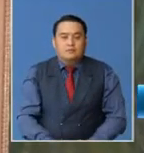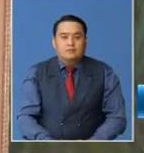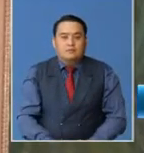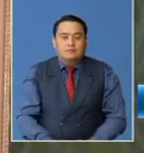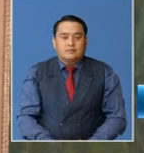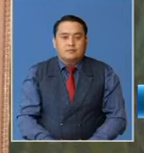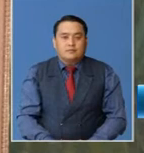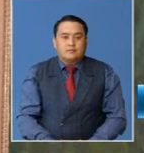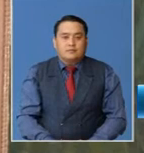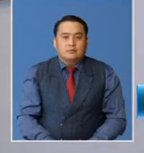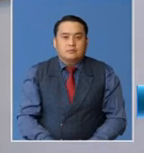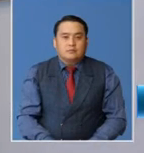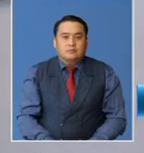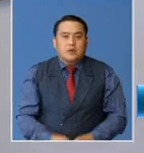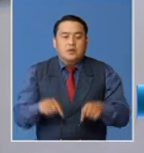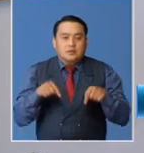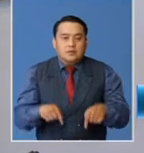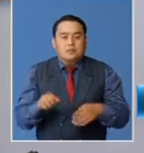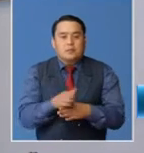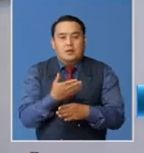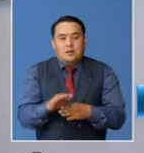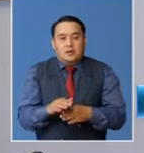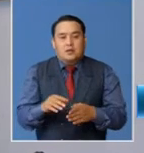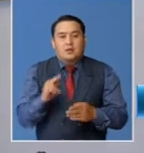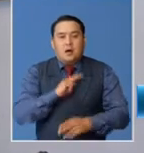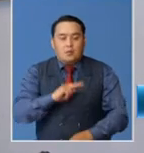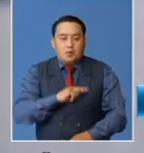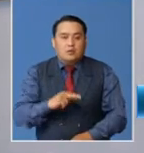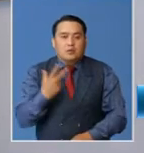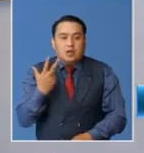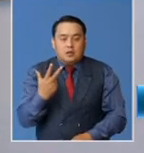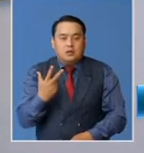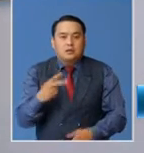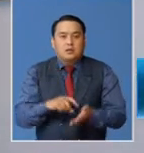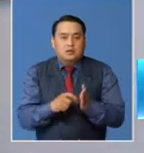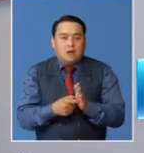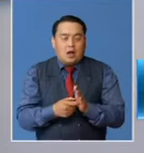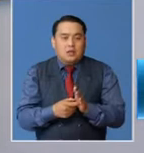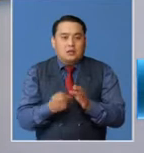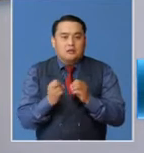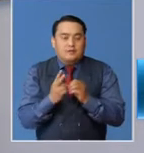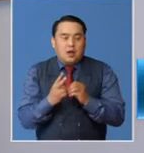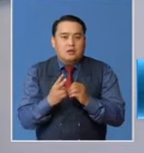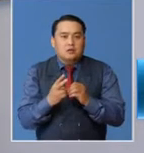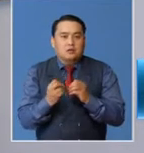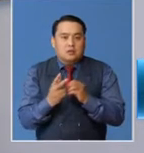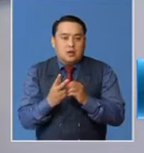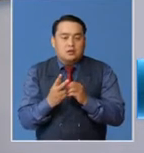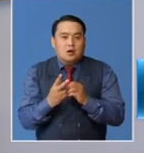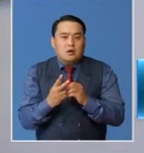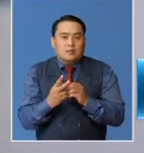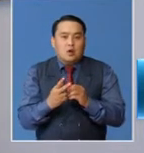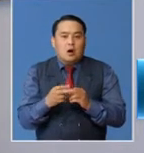поделили работы на 3 зала. Это у нас в первом зале, в основном зале, это у нас работы